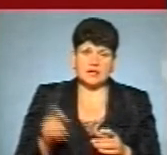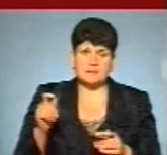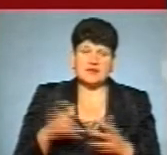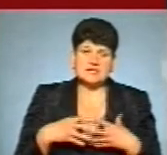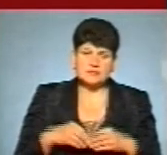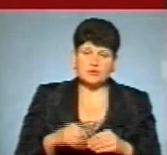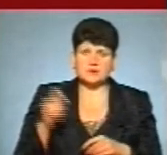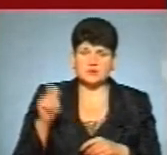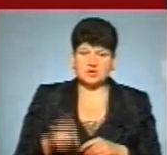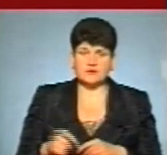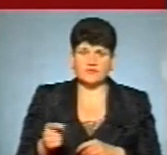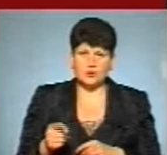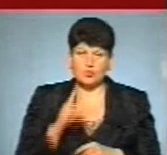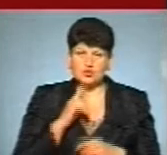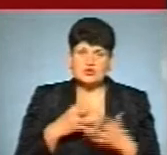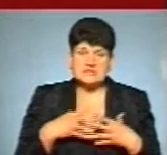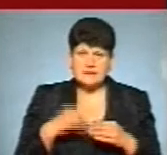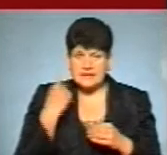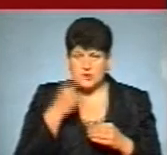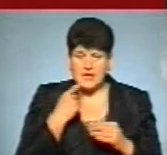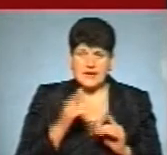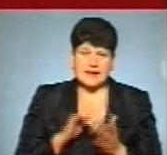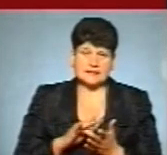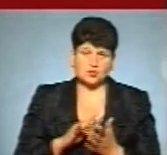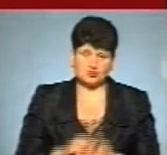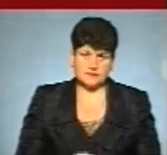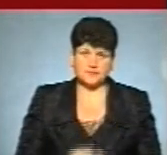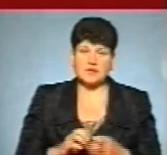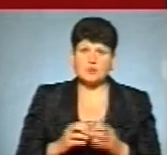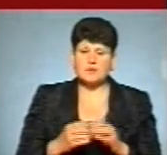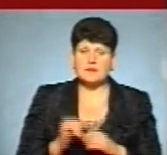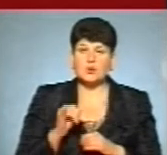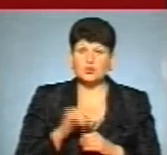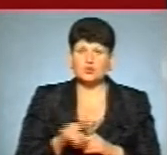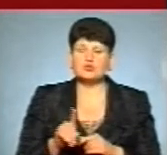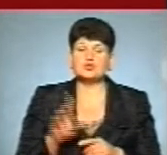що маємо тільки такі сімейні індивідуальні екскурсії. Проблема в тому, що скоріш за все